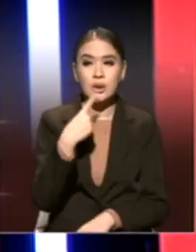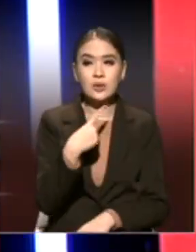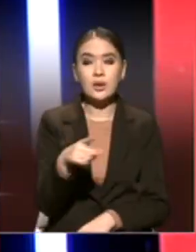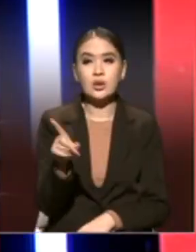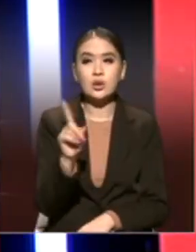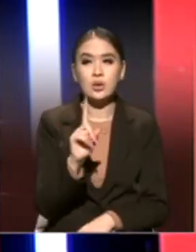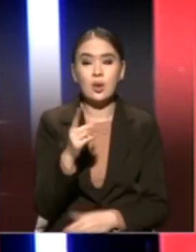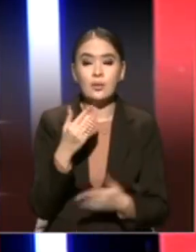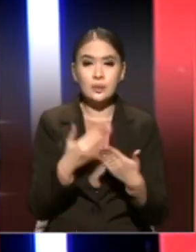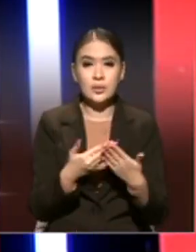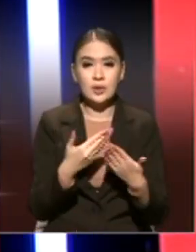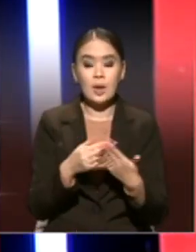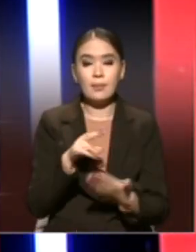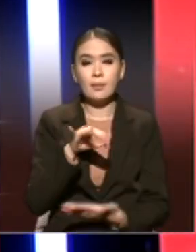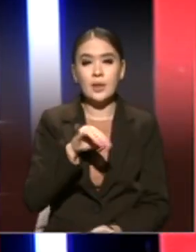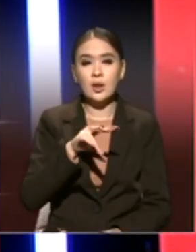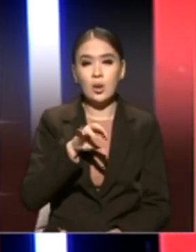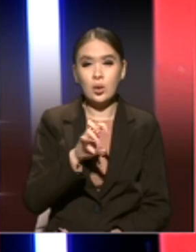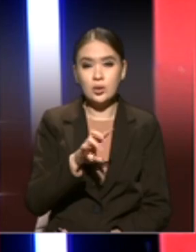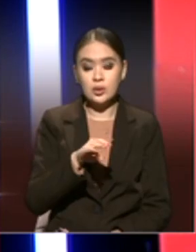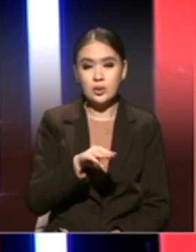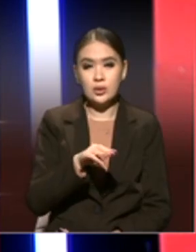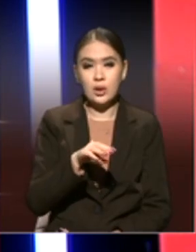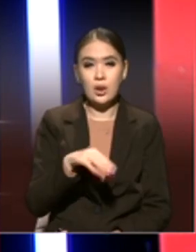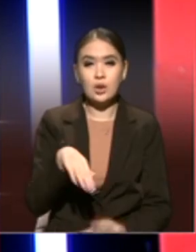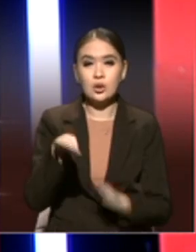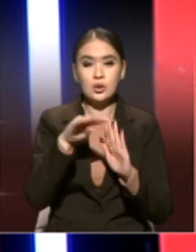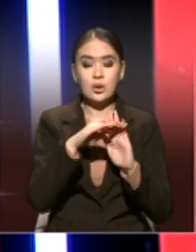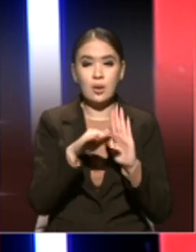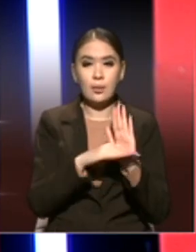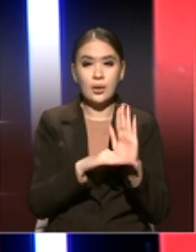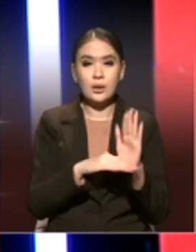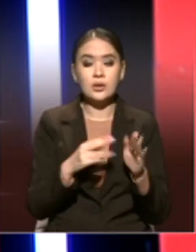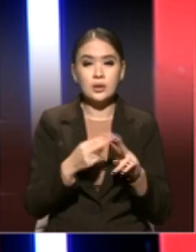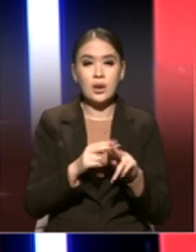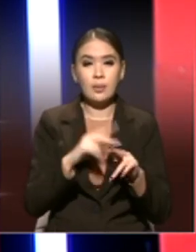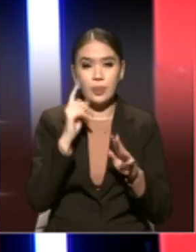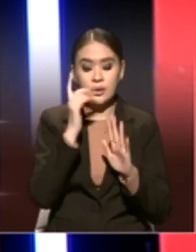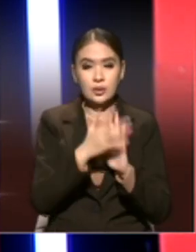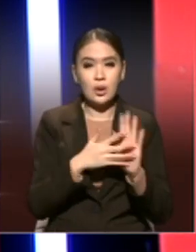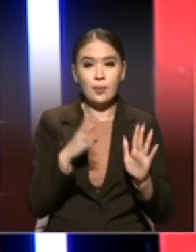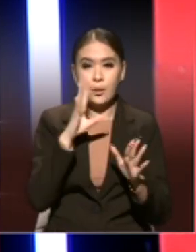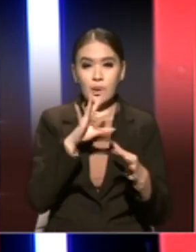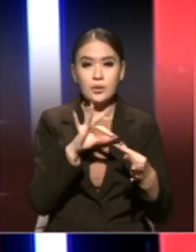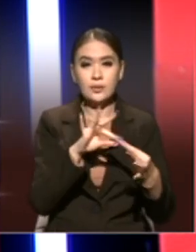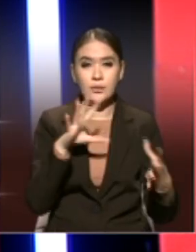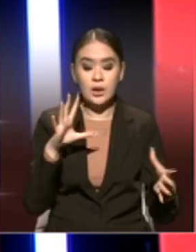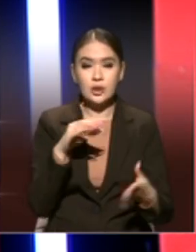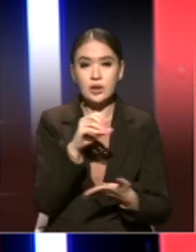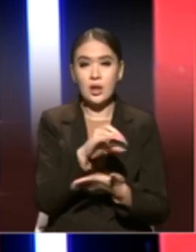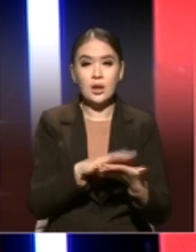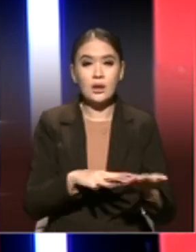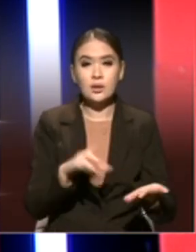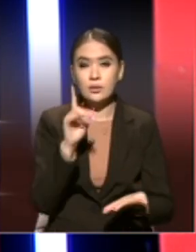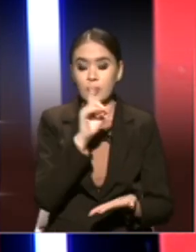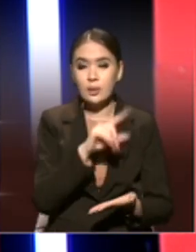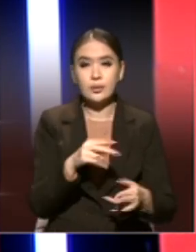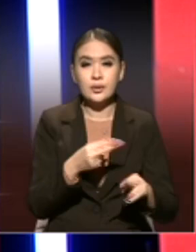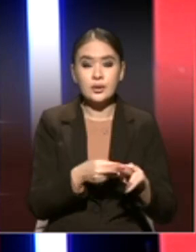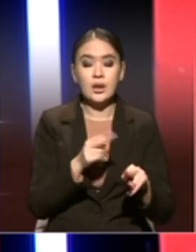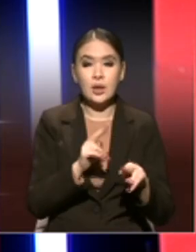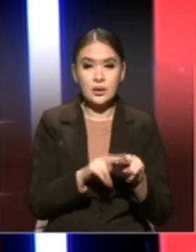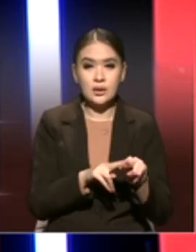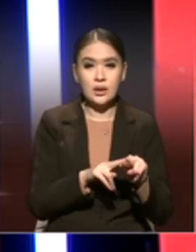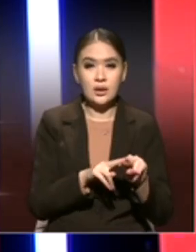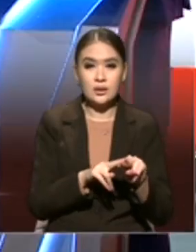мысалға бұл пилоттық жоба. Пилоттық жоба дегеннен кейін енді арты белгілі, мысалға ертең үзіліп қалуы мүмкін, жалғаспауы мүмкін. Енді сынақ жобасы ғой